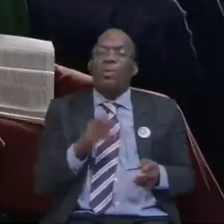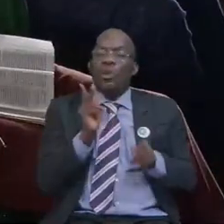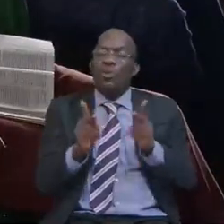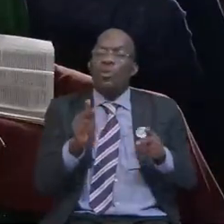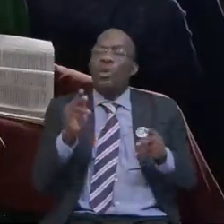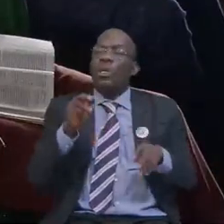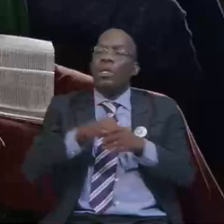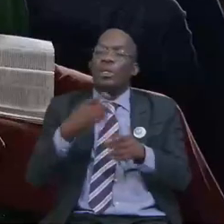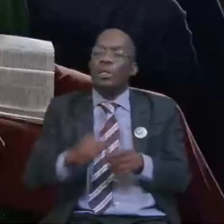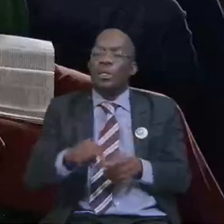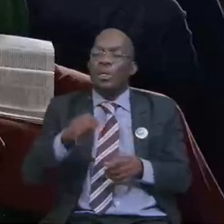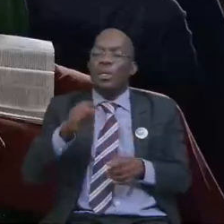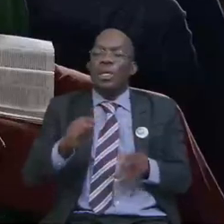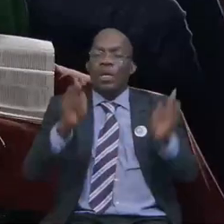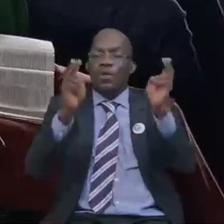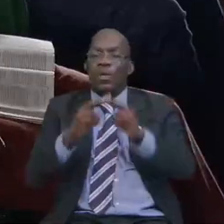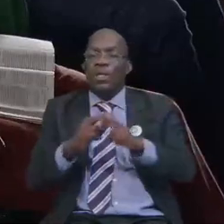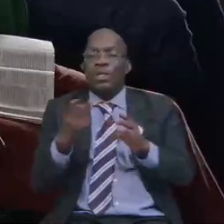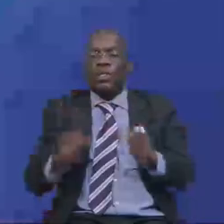pour régler ça ils sont là